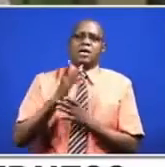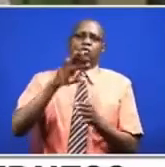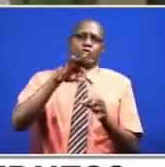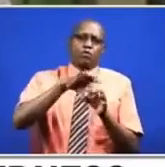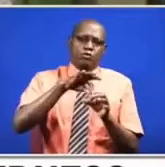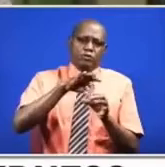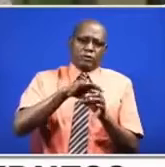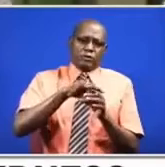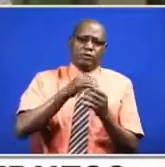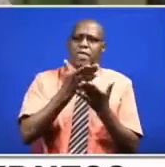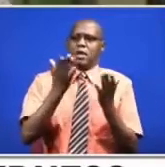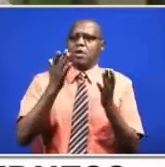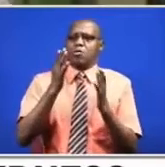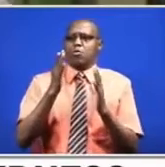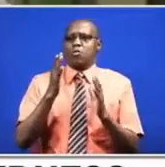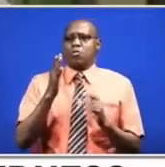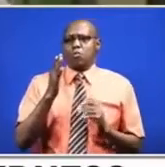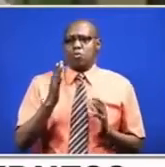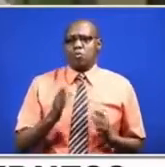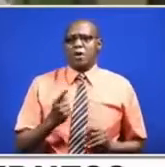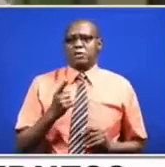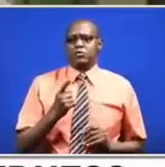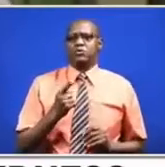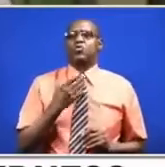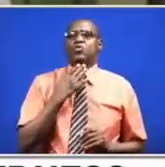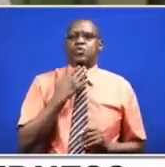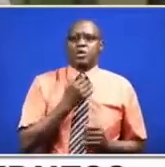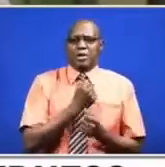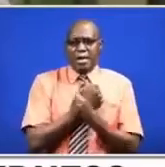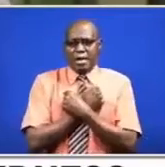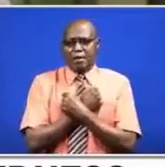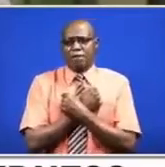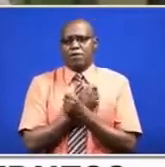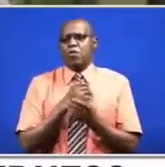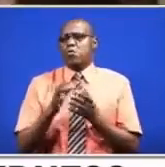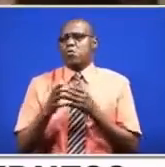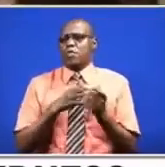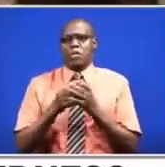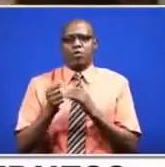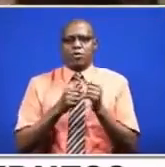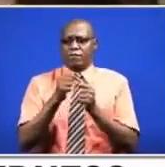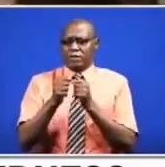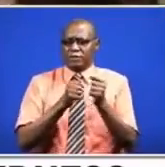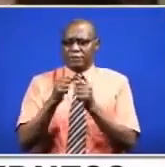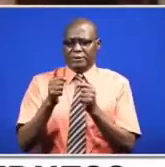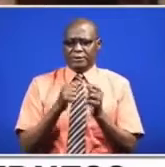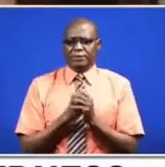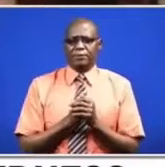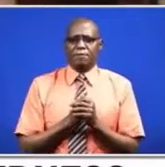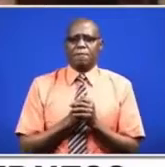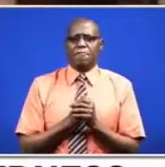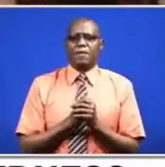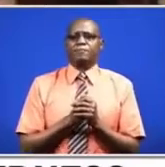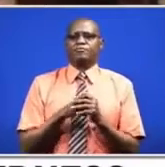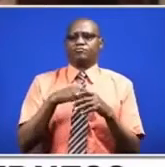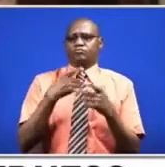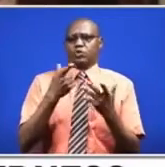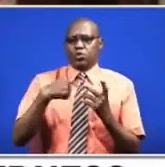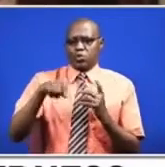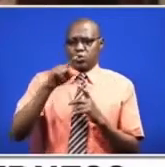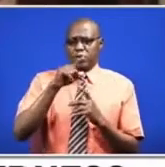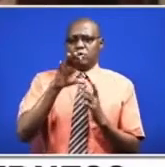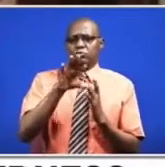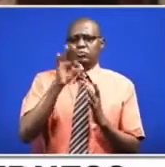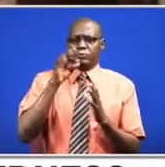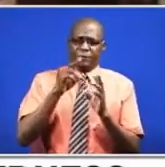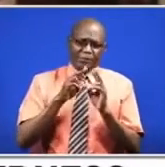ambaye wanampenda, kisha wakarudi nyumbani bila kuvunja au bila kumdhuru mtu yeyote. Kitu ya maana hapa ni kushagua amani, kwa sababu kura